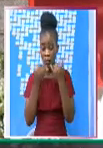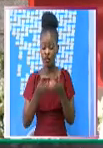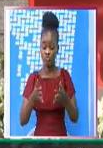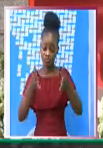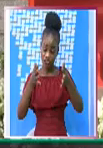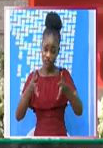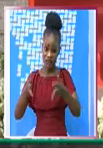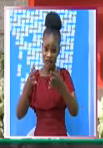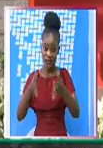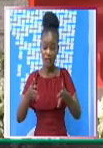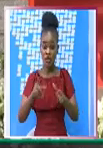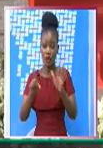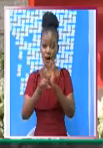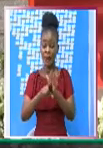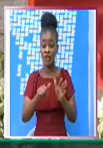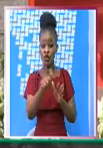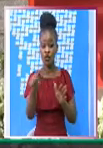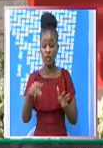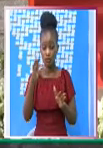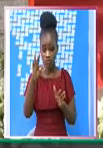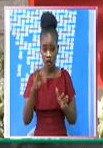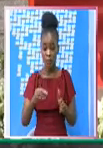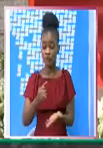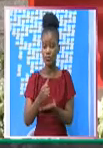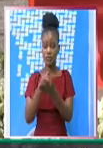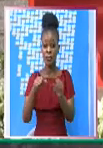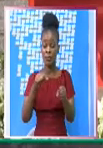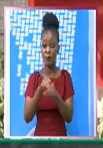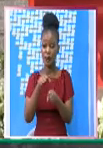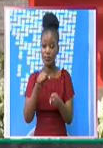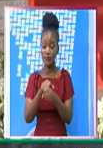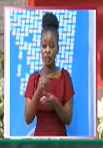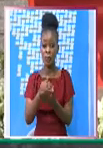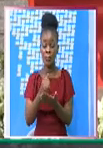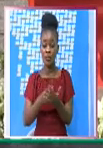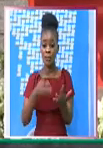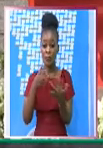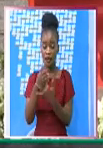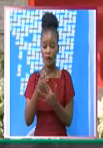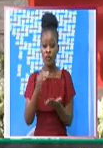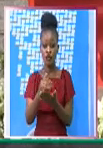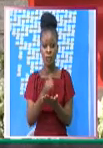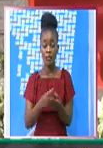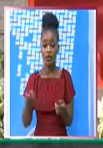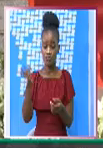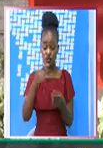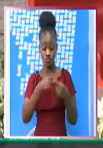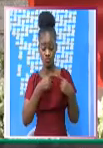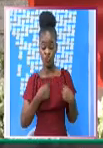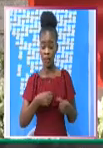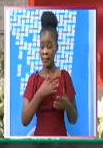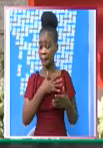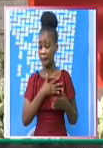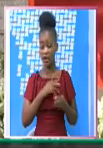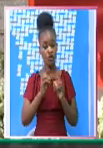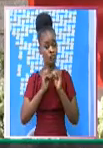n'atugayidinga n'amateeka agamu gasobola okubeera nti gakolebwa ne gayitamu olw'okuba yateekayo nnyo omutima. Era